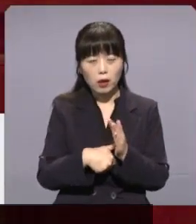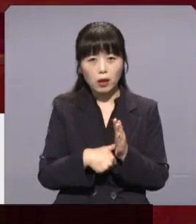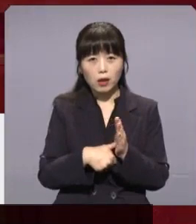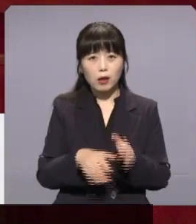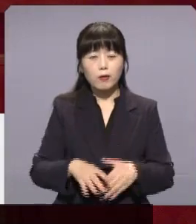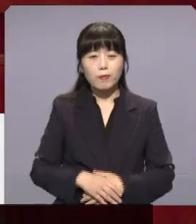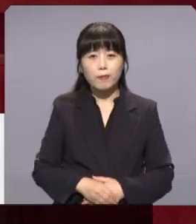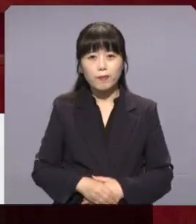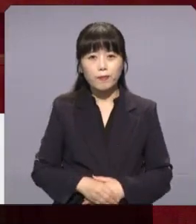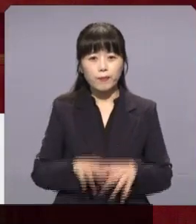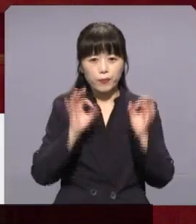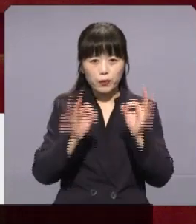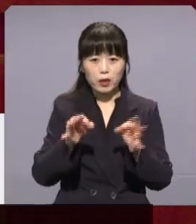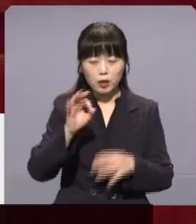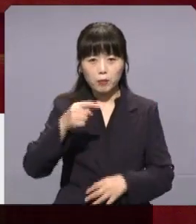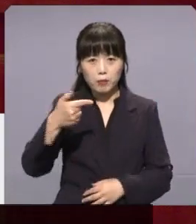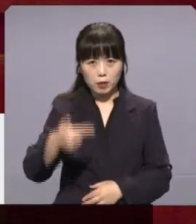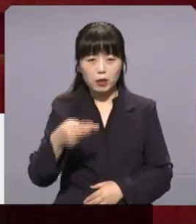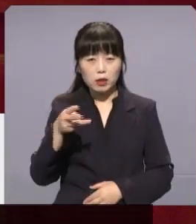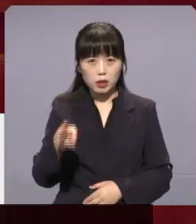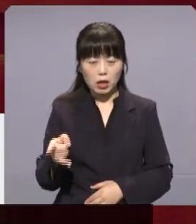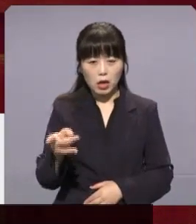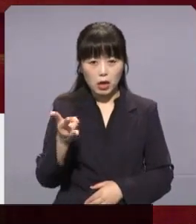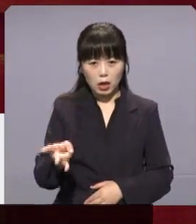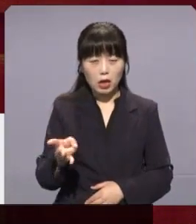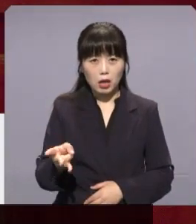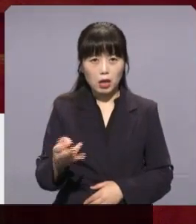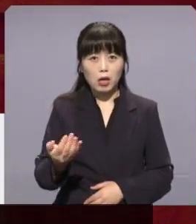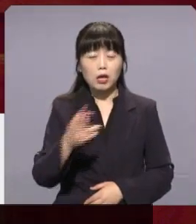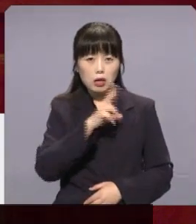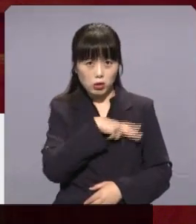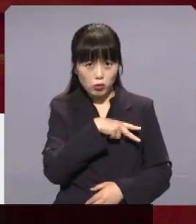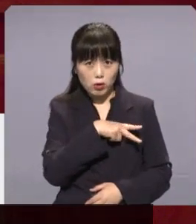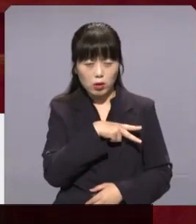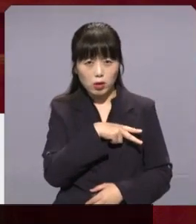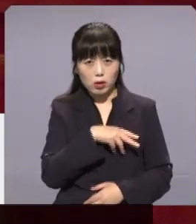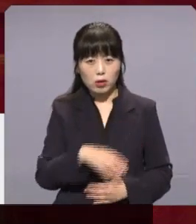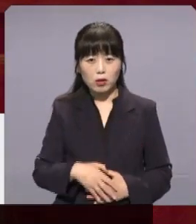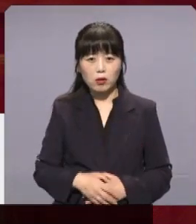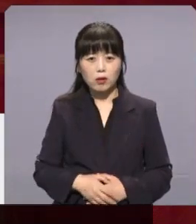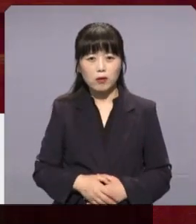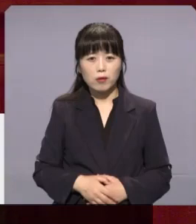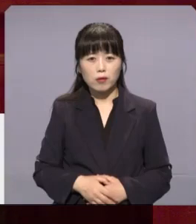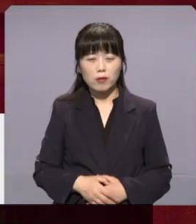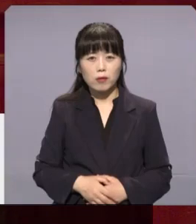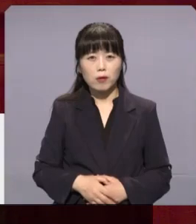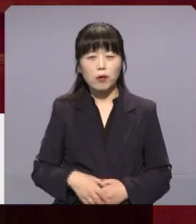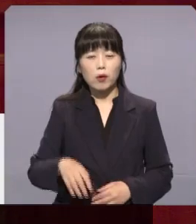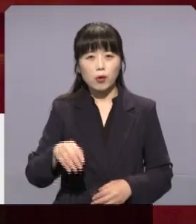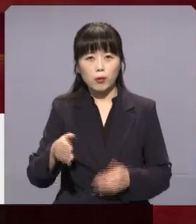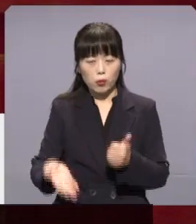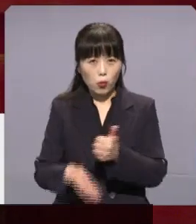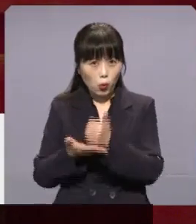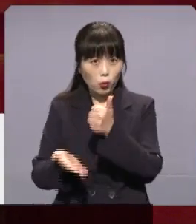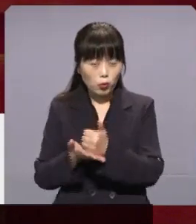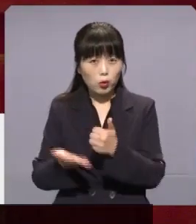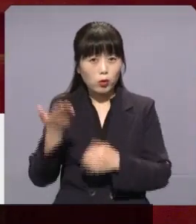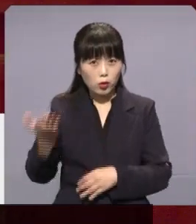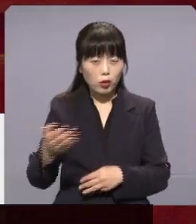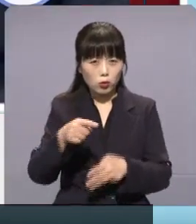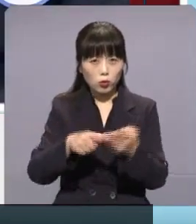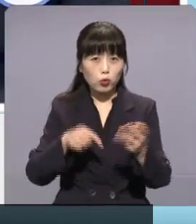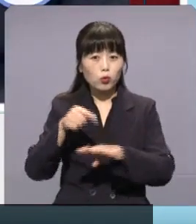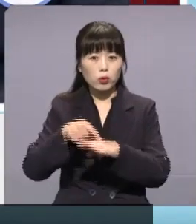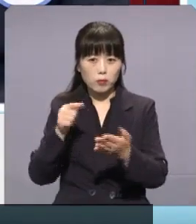이제 김은혜 전 의원, 김은혜 의원을 자객 공천하듯이 내보내서 결국 윤심을